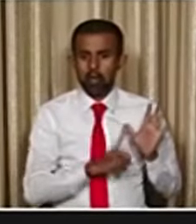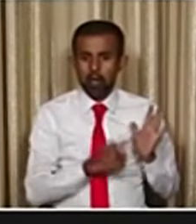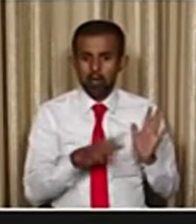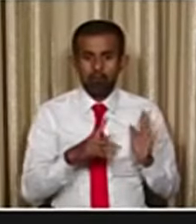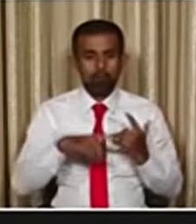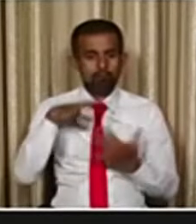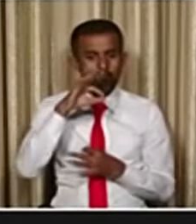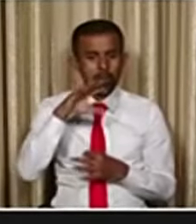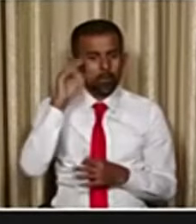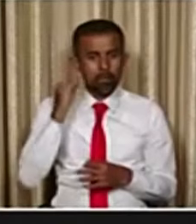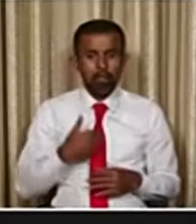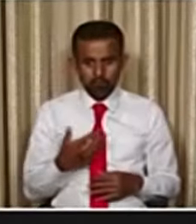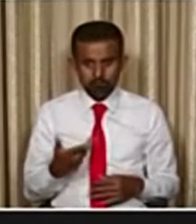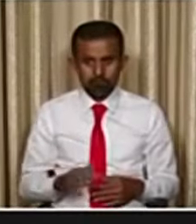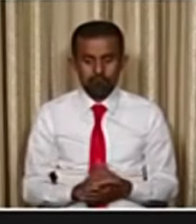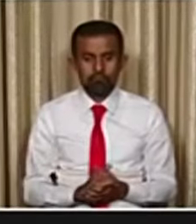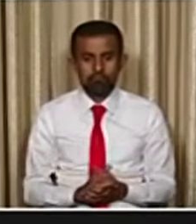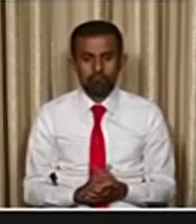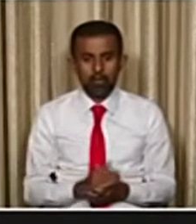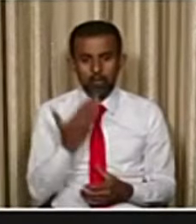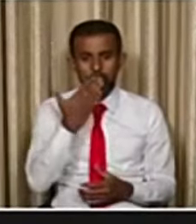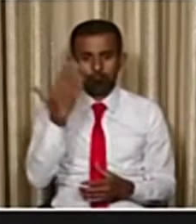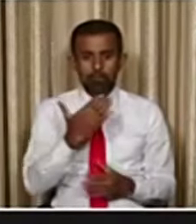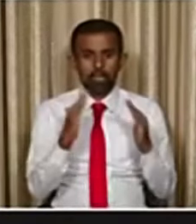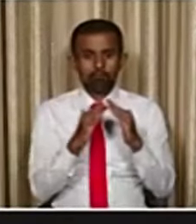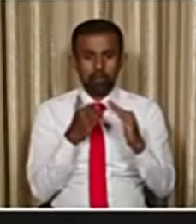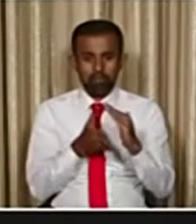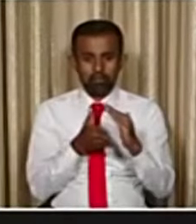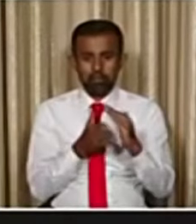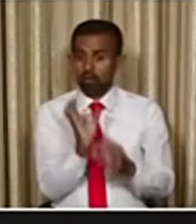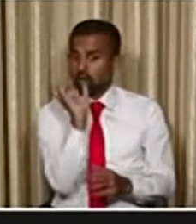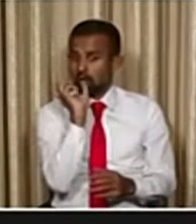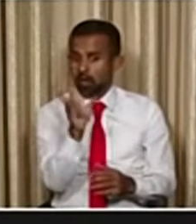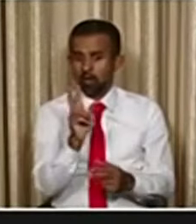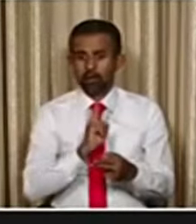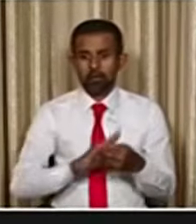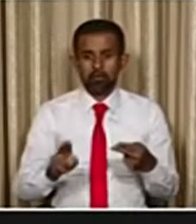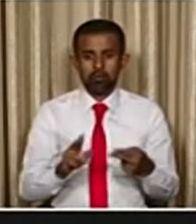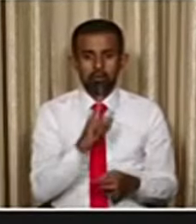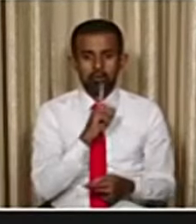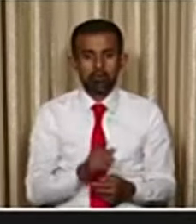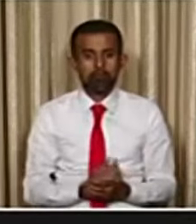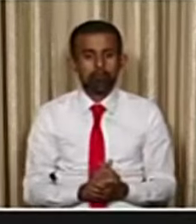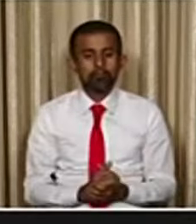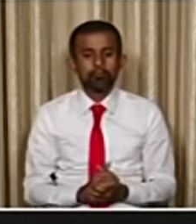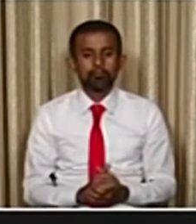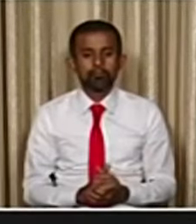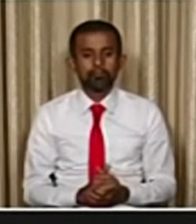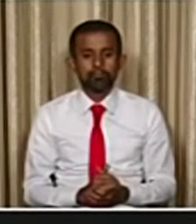වෙලා විශ්වවිද්‍යාල කියලා ඉගෙනගත්ත මිනිස්සු අපි. ඒ නිසා වීදුරු ගෙවල් වල ඉඳලා ගල් ගහන්න එපා කියන කාර්යය මේ අවස්ථාවේ මම පැහැදිලිව කියන්න